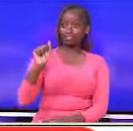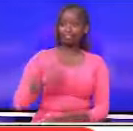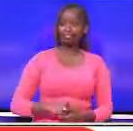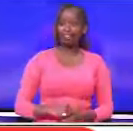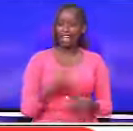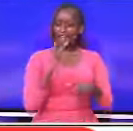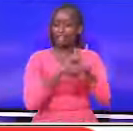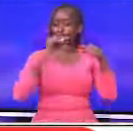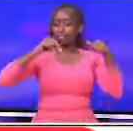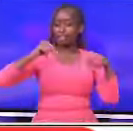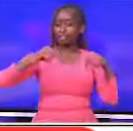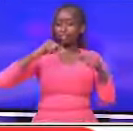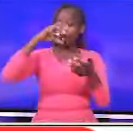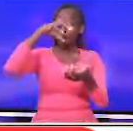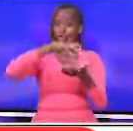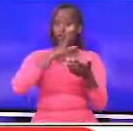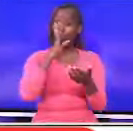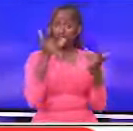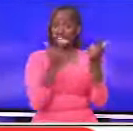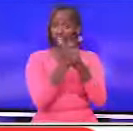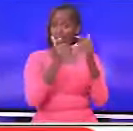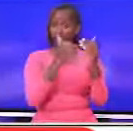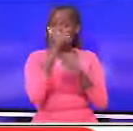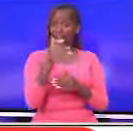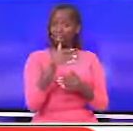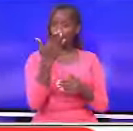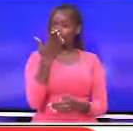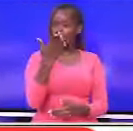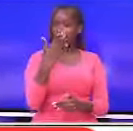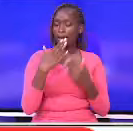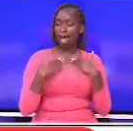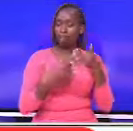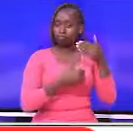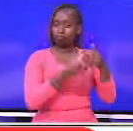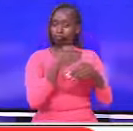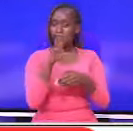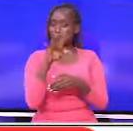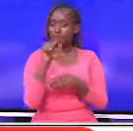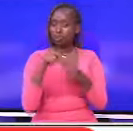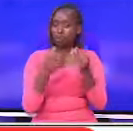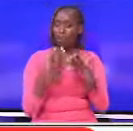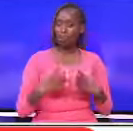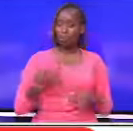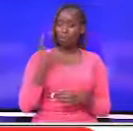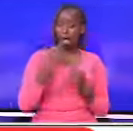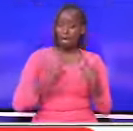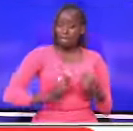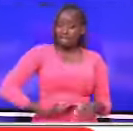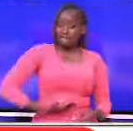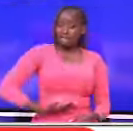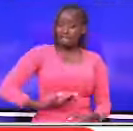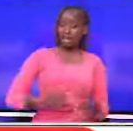Mapema leo, hali ikawa si hali baada ya jumba la UDA kuzingirwa na wafuasi wa chama hicho waliojawa na ghadhabu, polisi